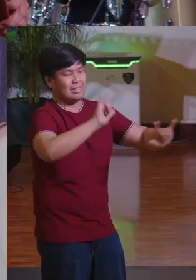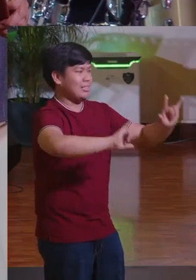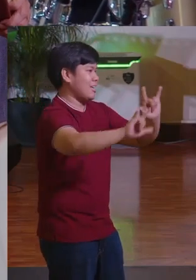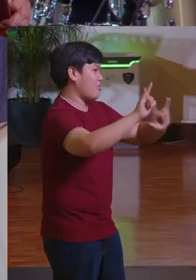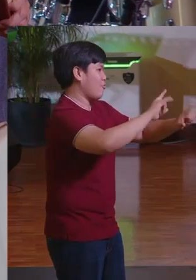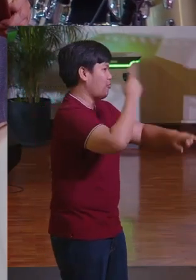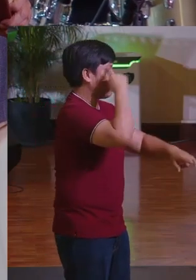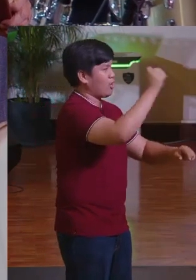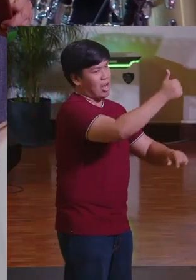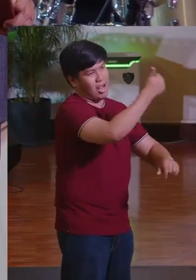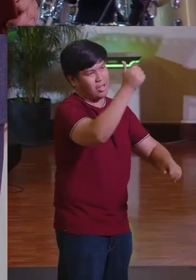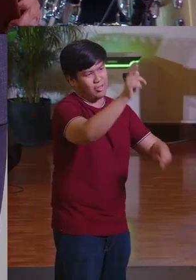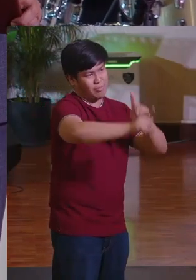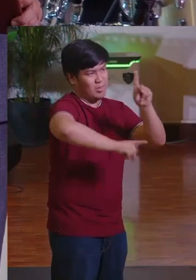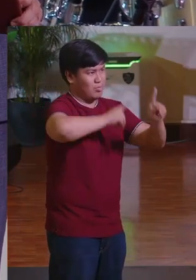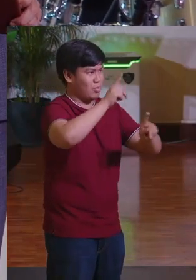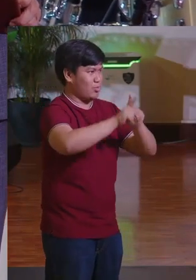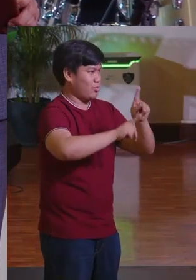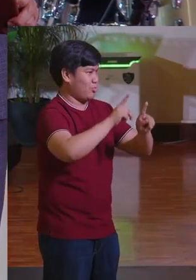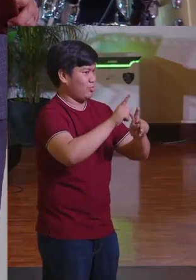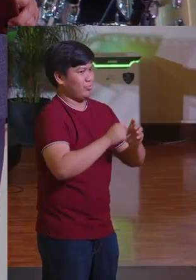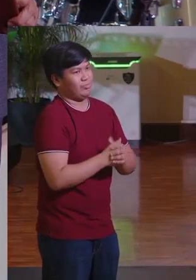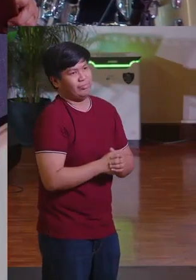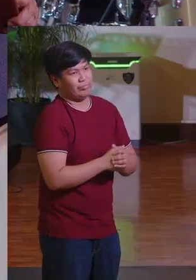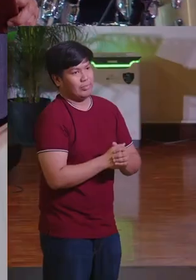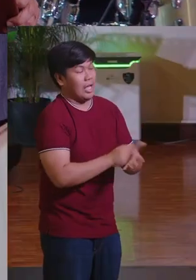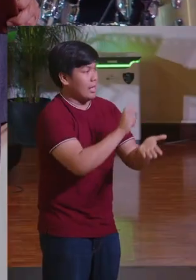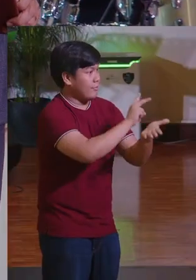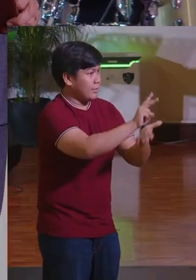mayamang awa. Kaya po, yung sa